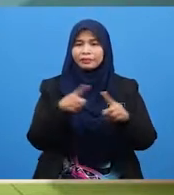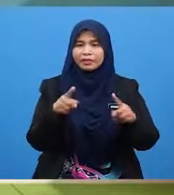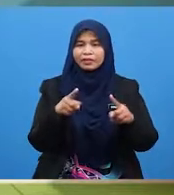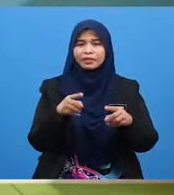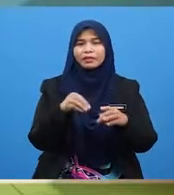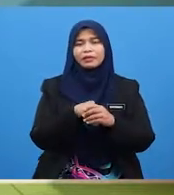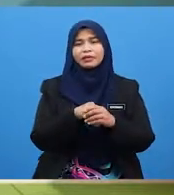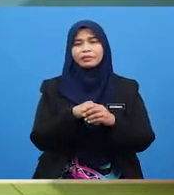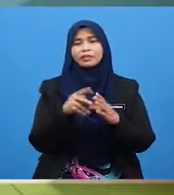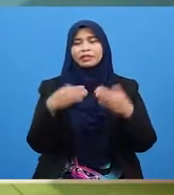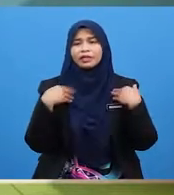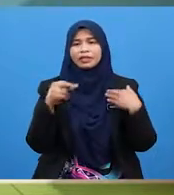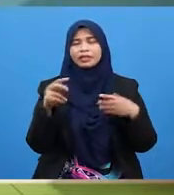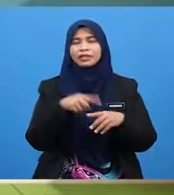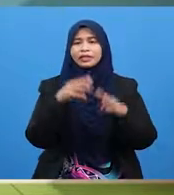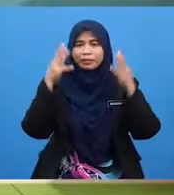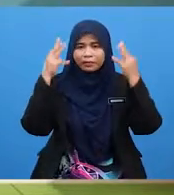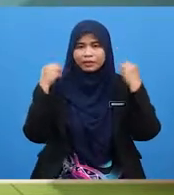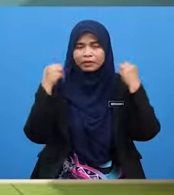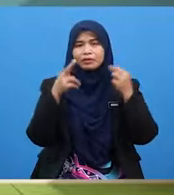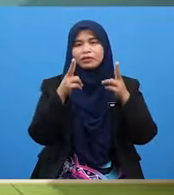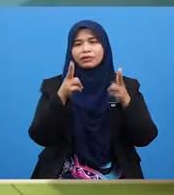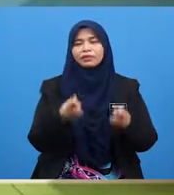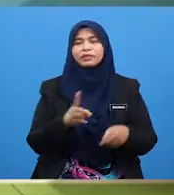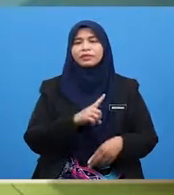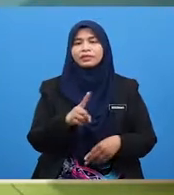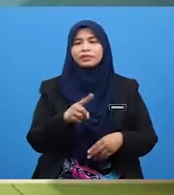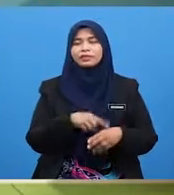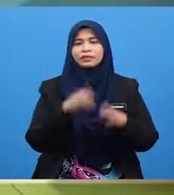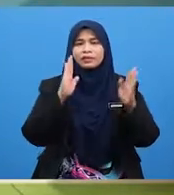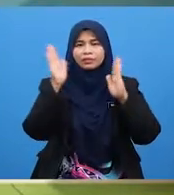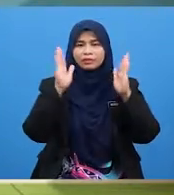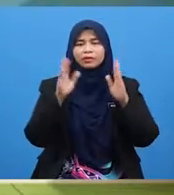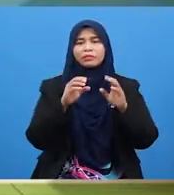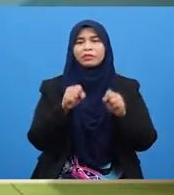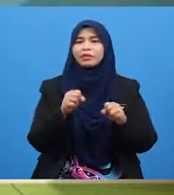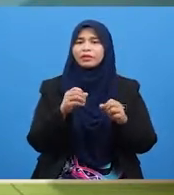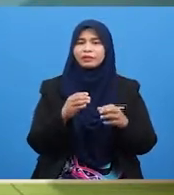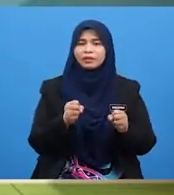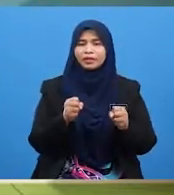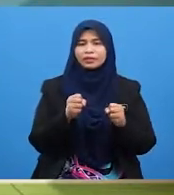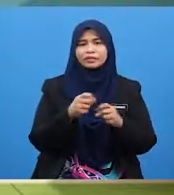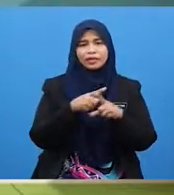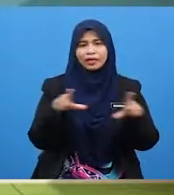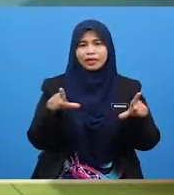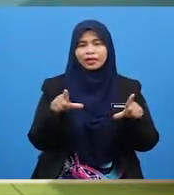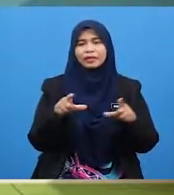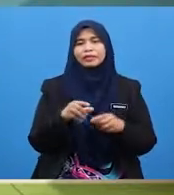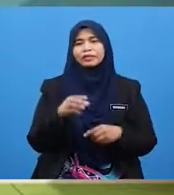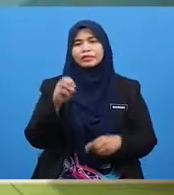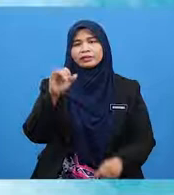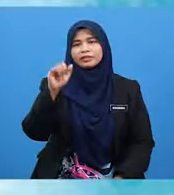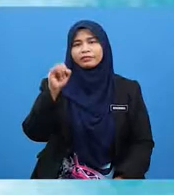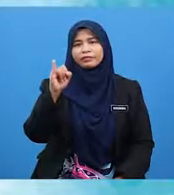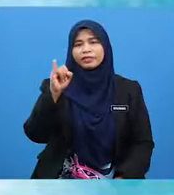Kaabah, umat Islam Malaysia dibenarkan berpegang dengan mazhab selain mazhab Syafi'i.